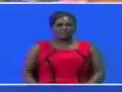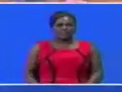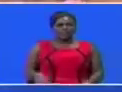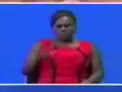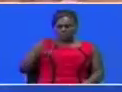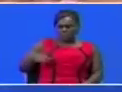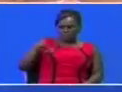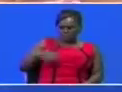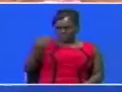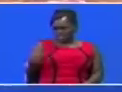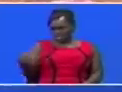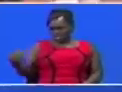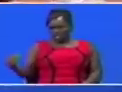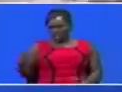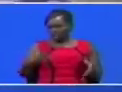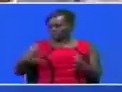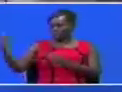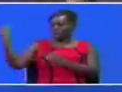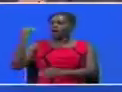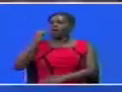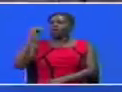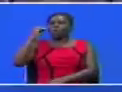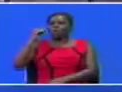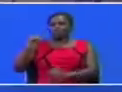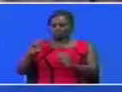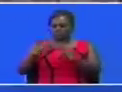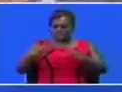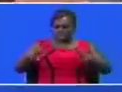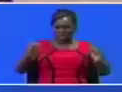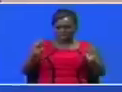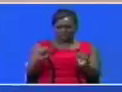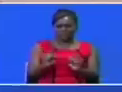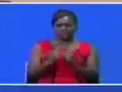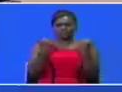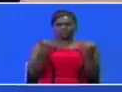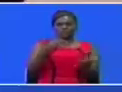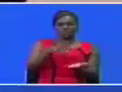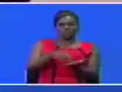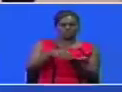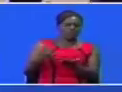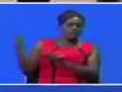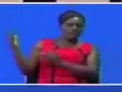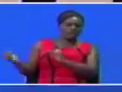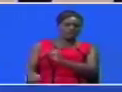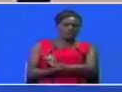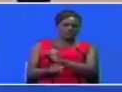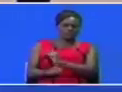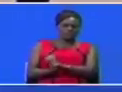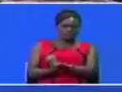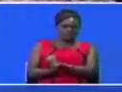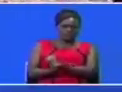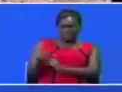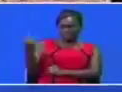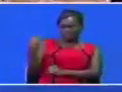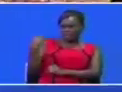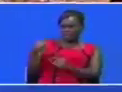Kina mama na watoto waliotoroka makwao wakisaka usalama. Ndiyo hali inayoelezea matukio hivi punde kabisa ya